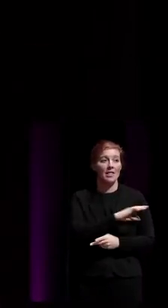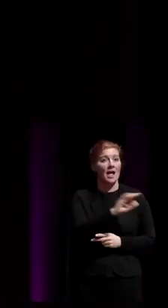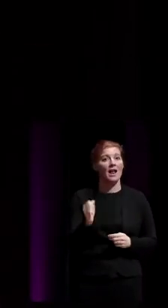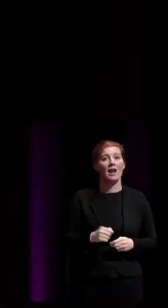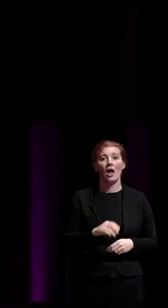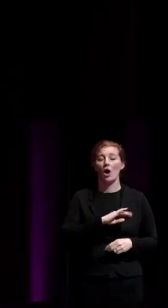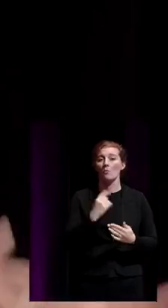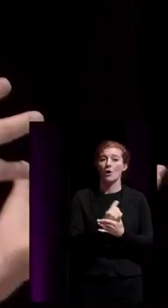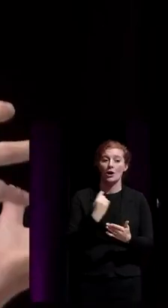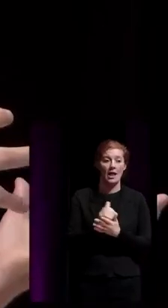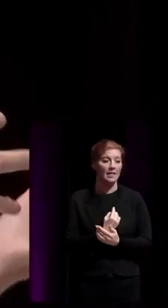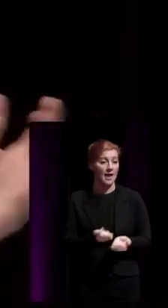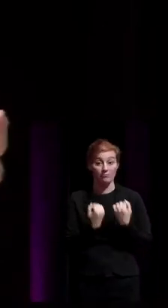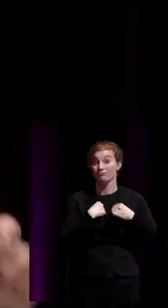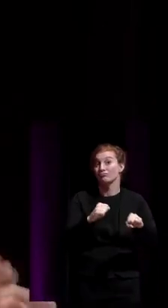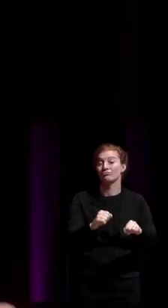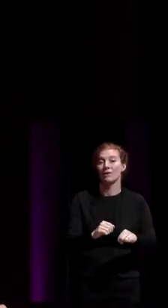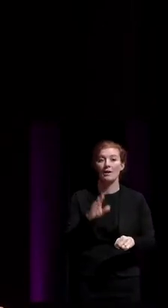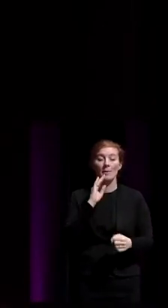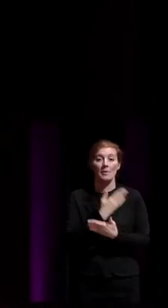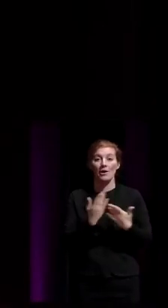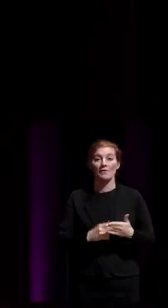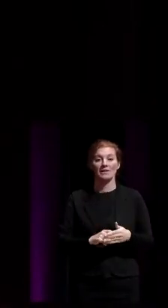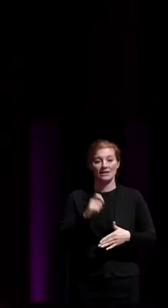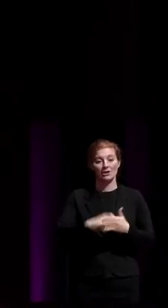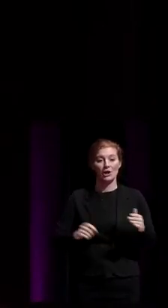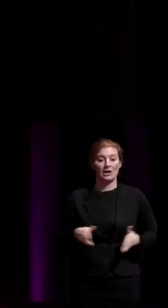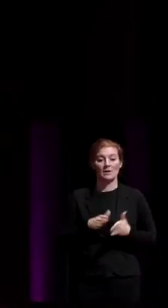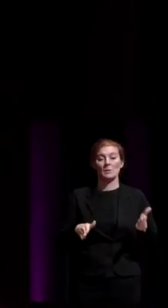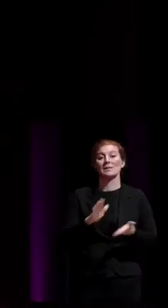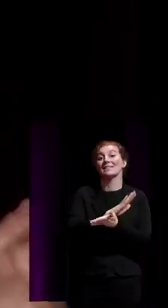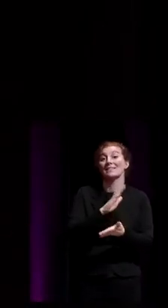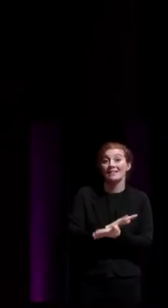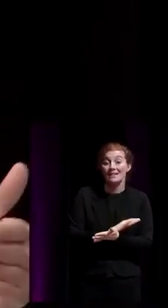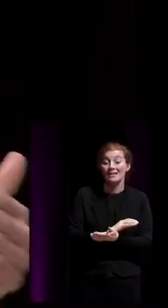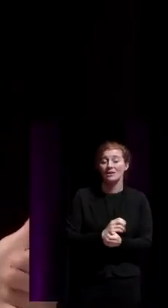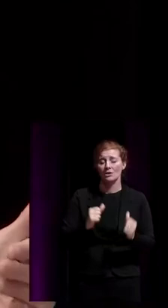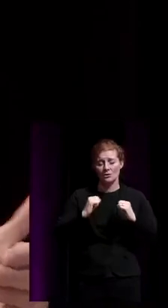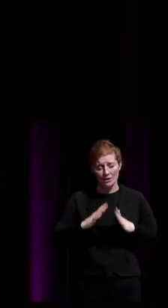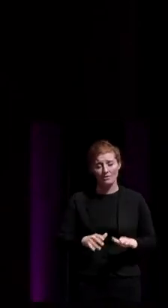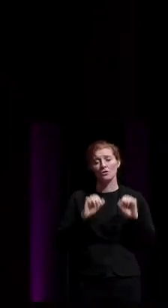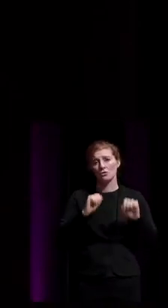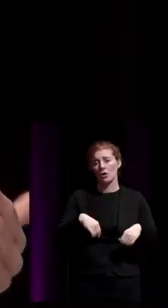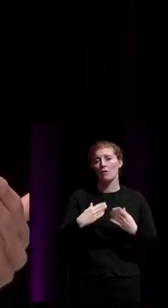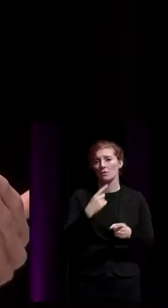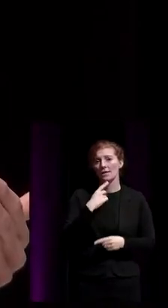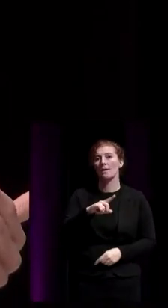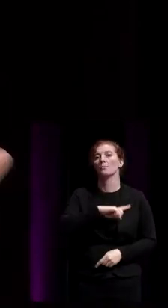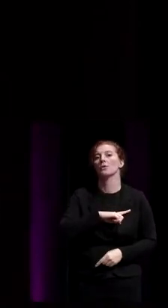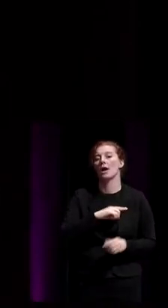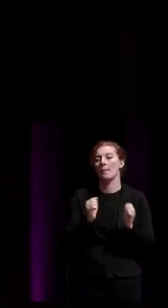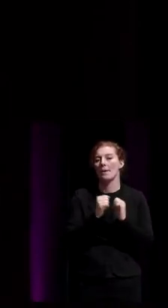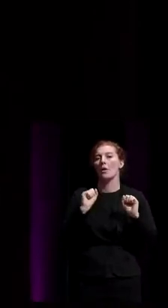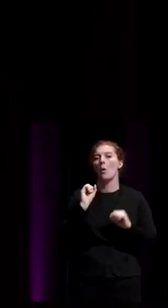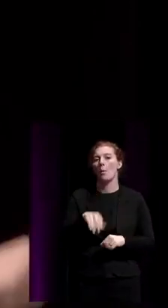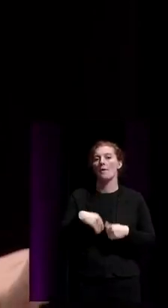hade förut. Att man behöver inte starta en stor tidning eller sådär. Så att det självfallet ska man få säga ganska mycket där. Men när man får betalt så